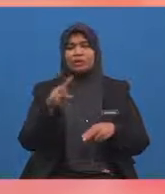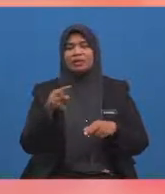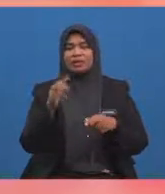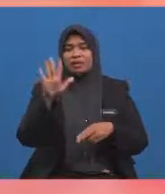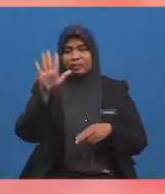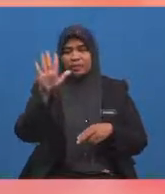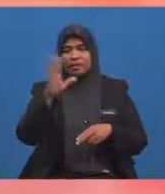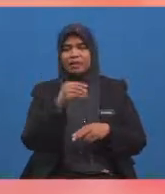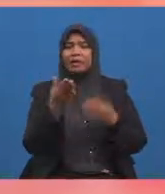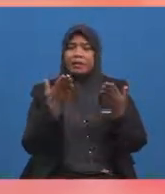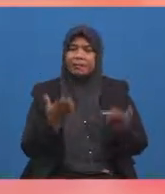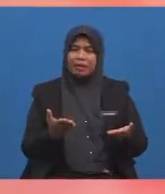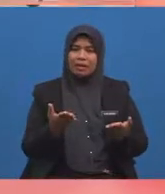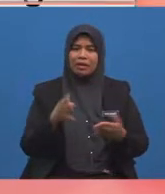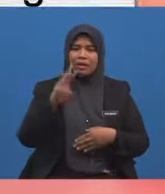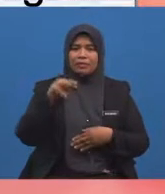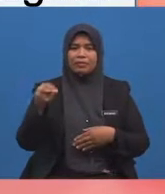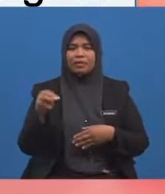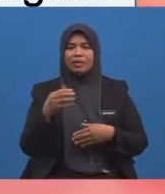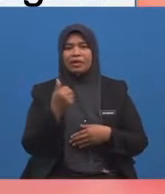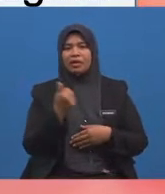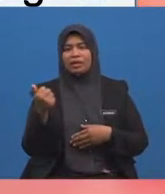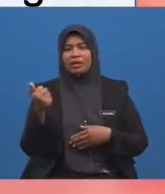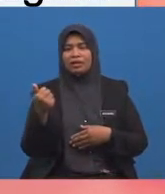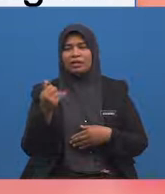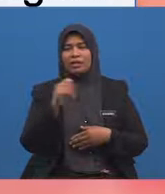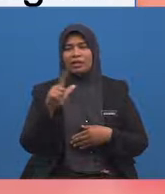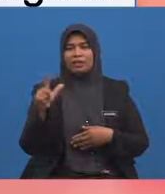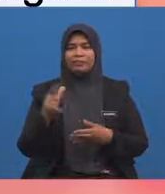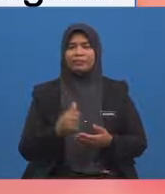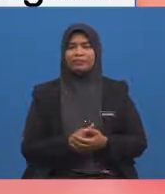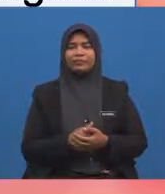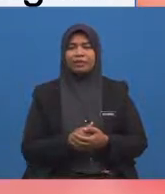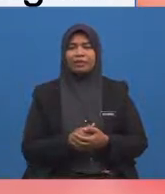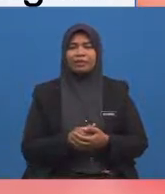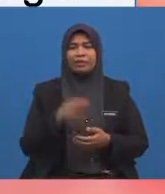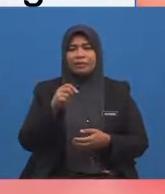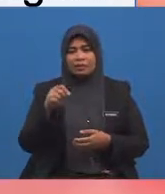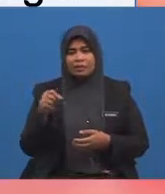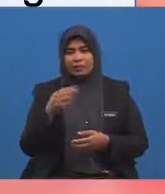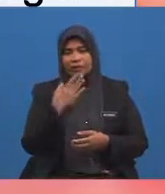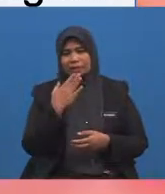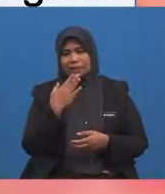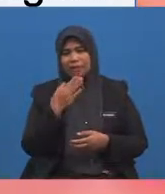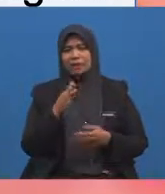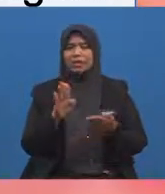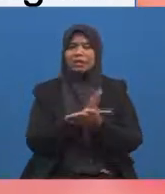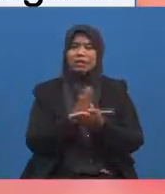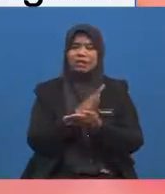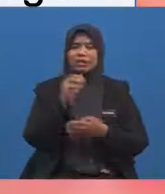murid. Alat dan bahan yang digunakan ialah pensel warna, kertas